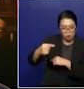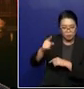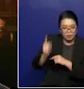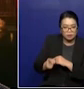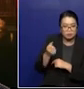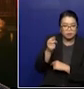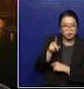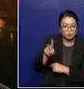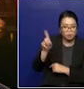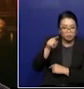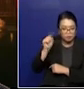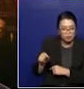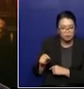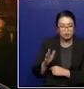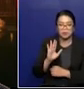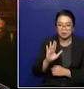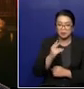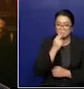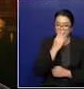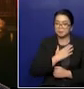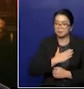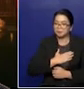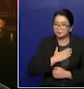นะฮะหายใจลึกๆครับ